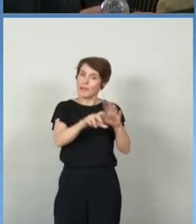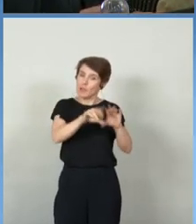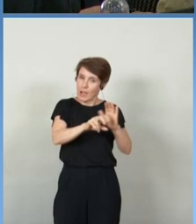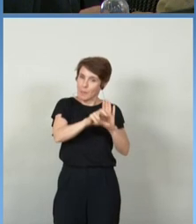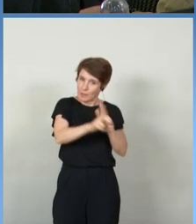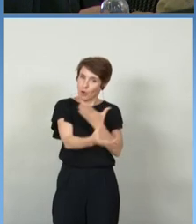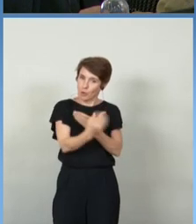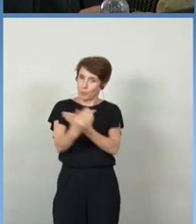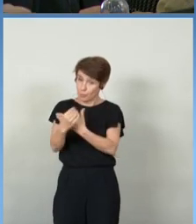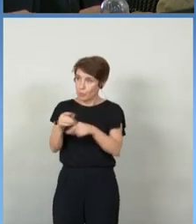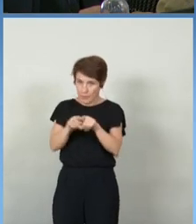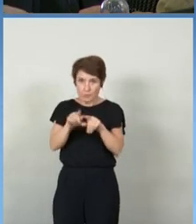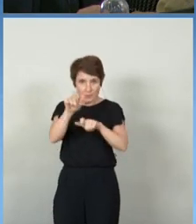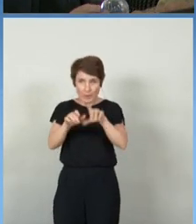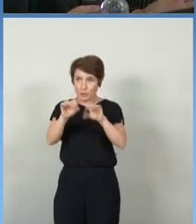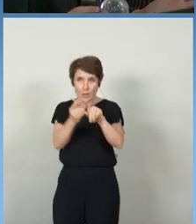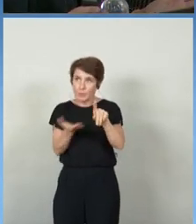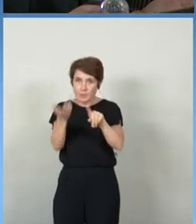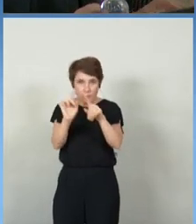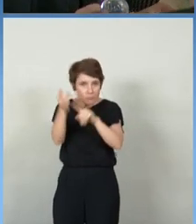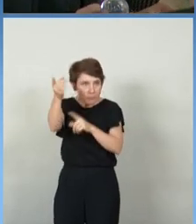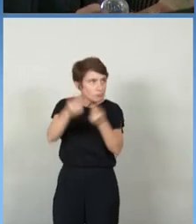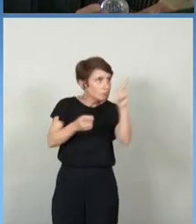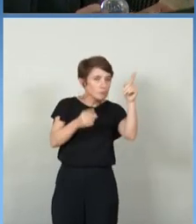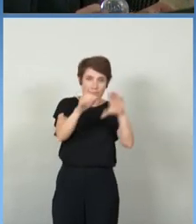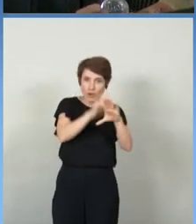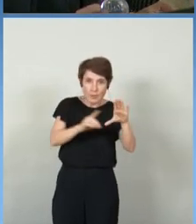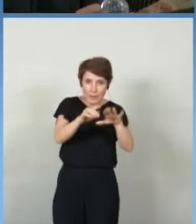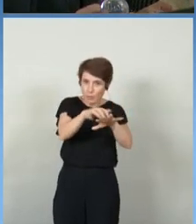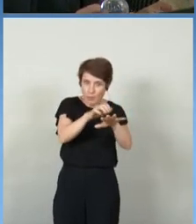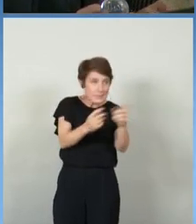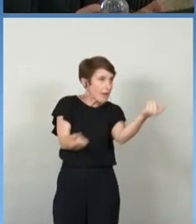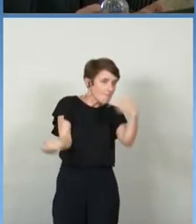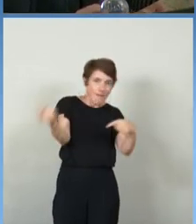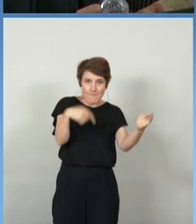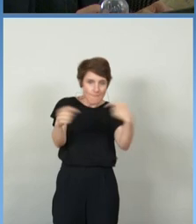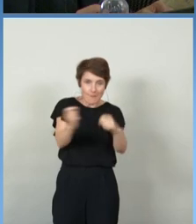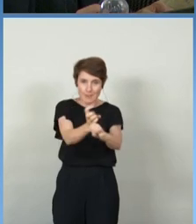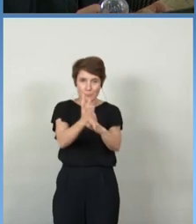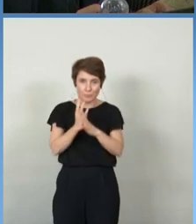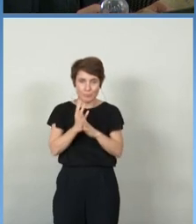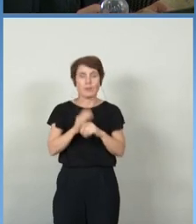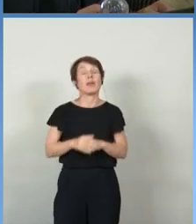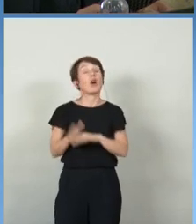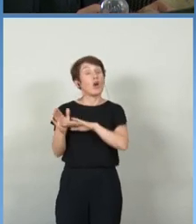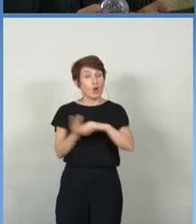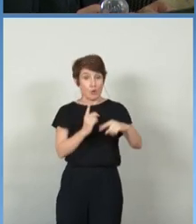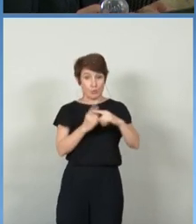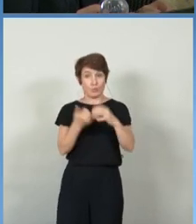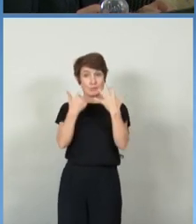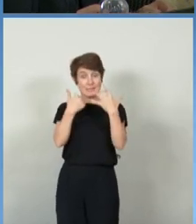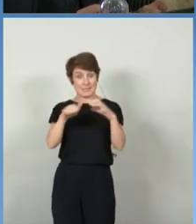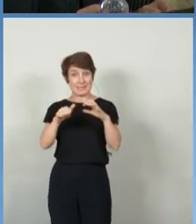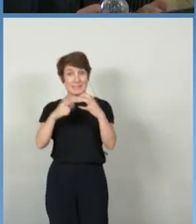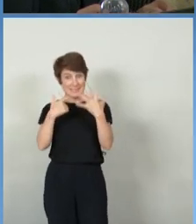de la métropole ou du département et puis bien évidemment plus de 760 délégations étrangères qui ont